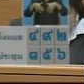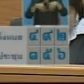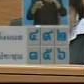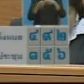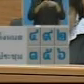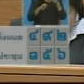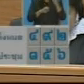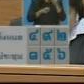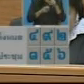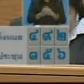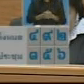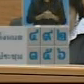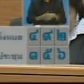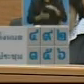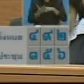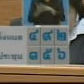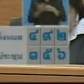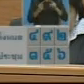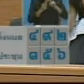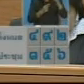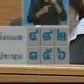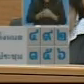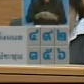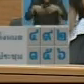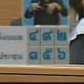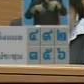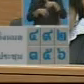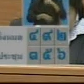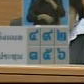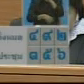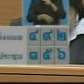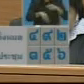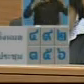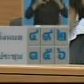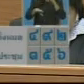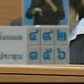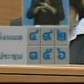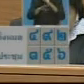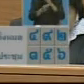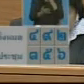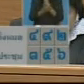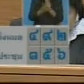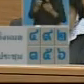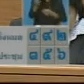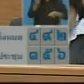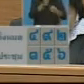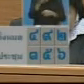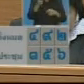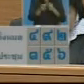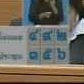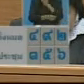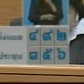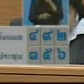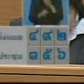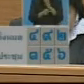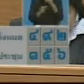ทบอันดับแรกนะครับในส่วนของชาวบ้านที่มีคำสั่งห้ามทำข้าวนาปรังในลุ่มแม่น้ำชีขอให้รัฐบาลได้พิจารณาจ่ายเงินส่ว